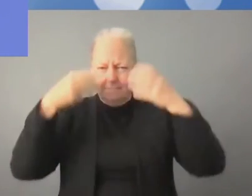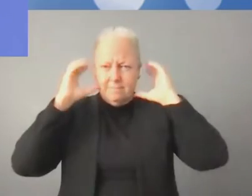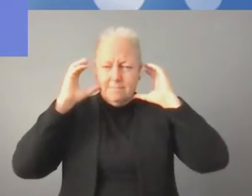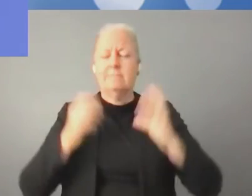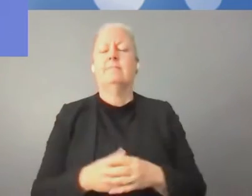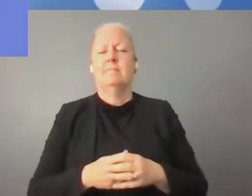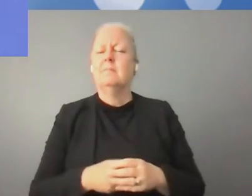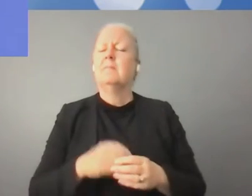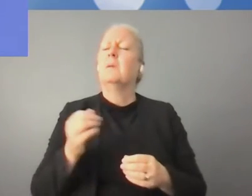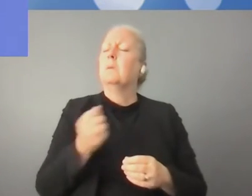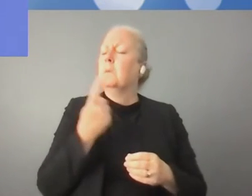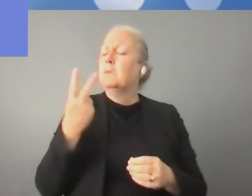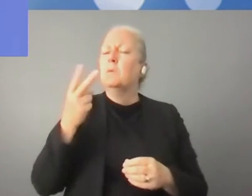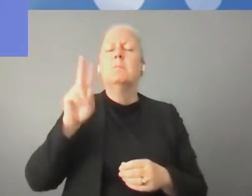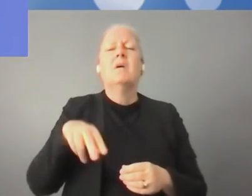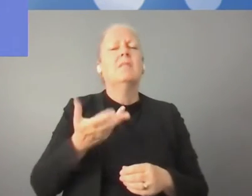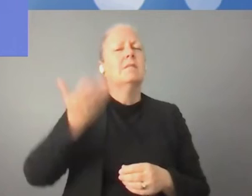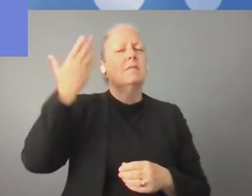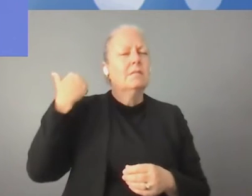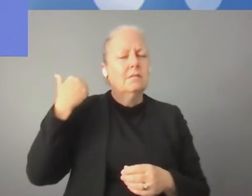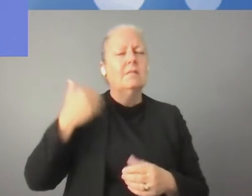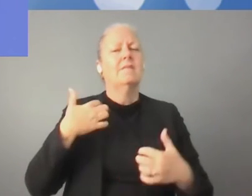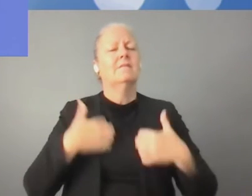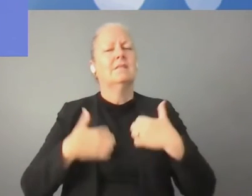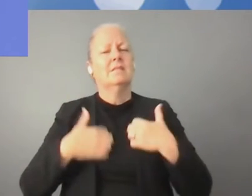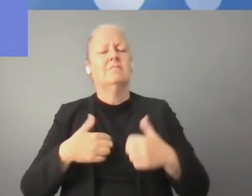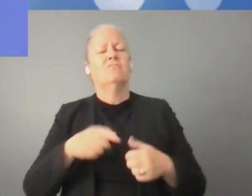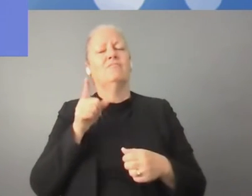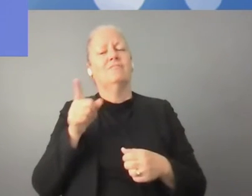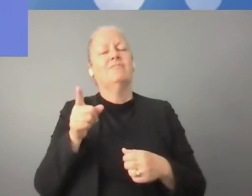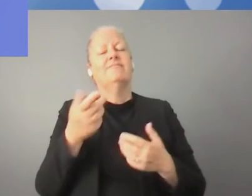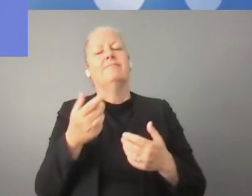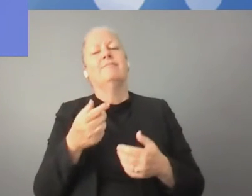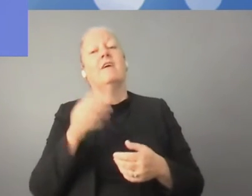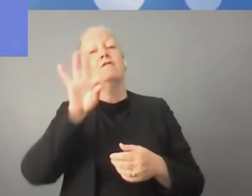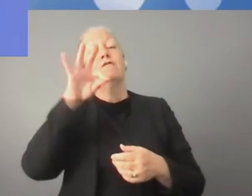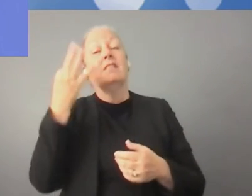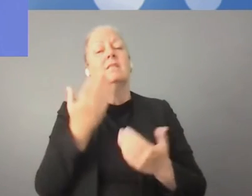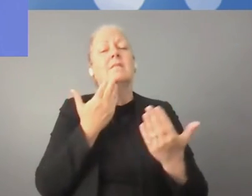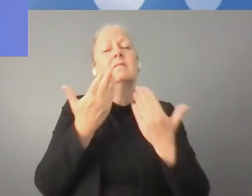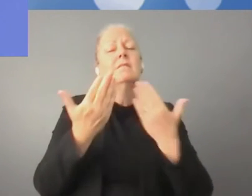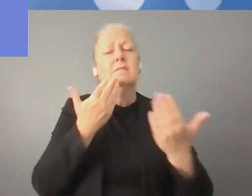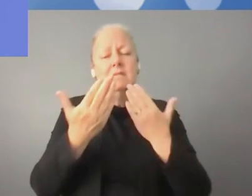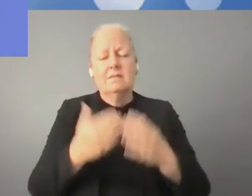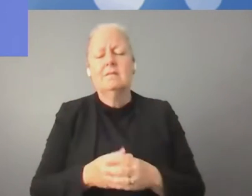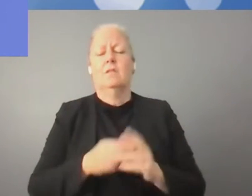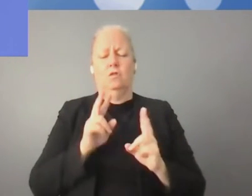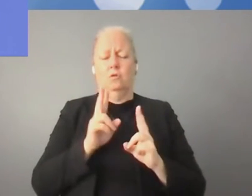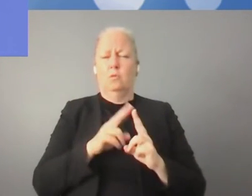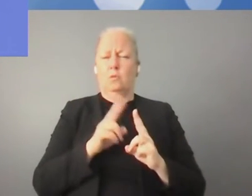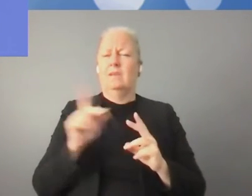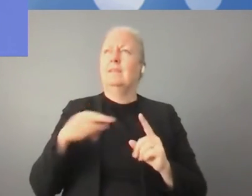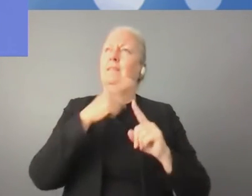господину послу. Мы должны надеть наушники, так что позволим нашим слушателям, чтобы